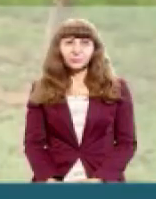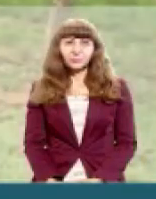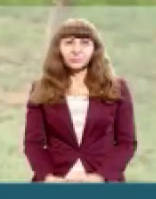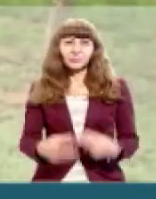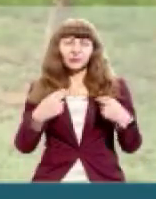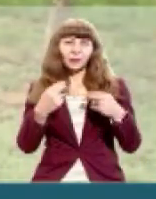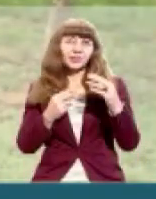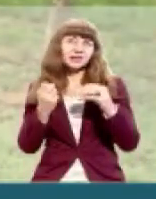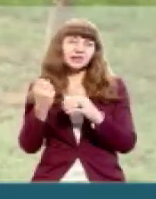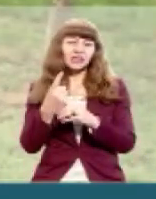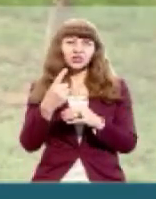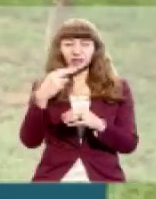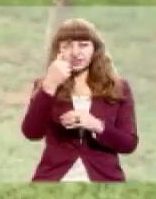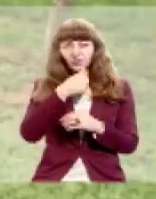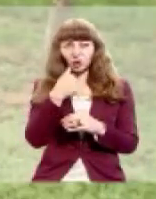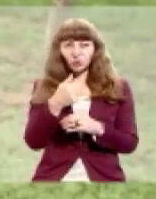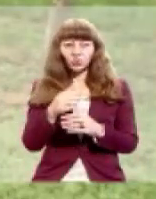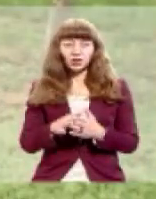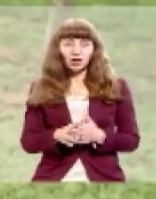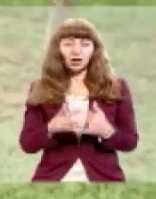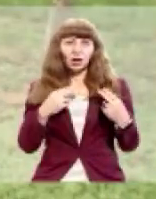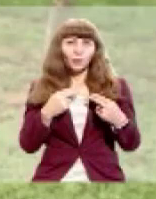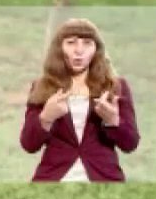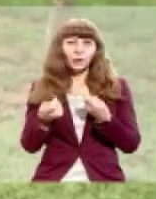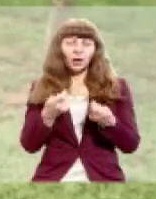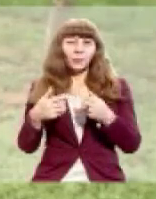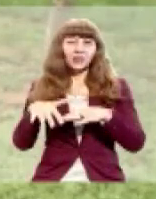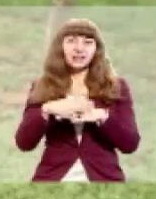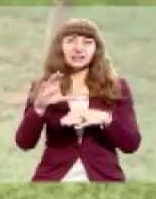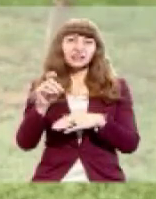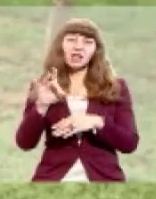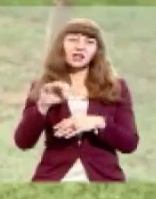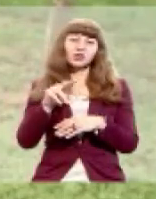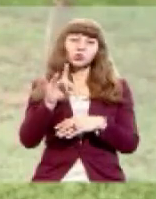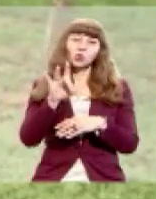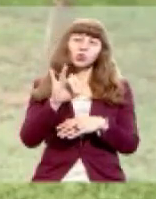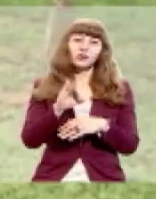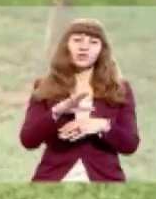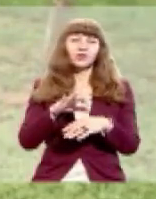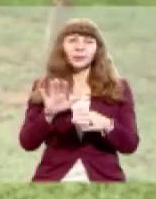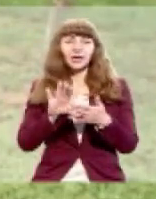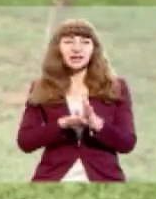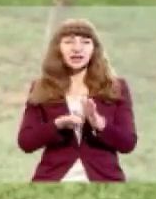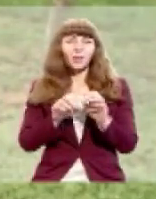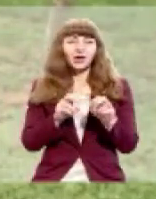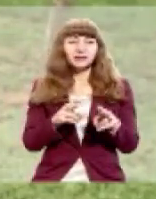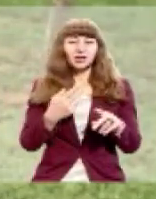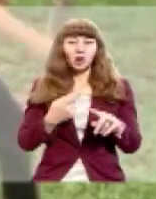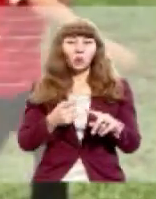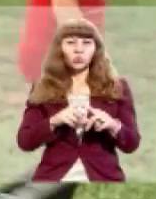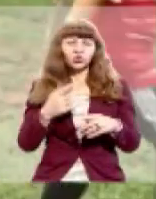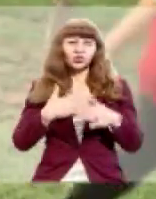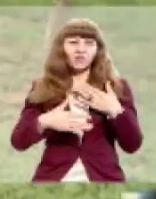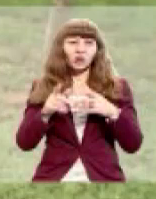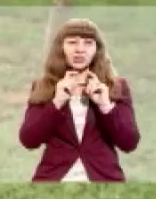с 11 года. 2011 жылдан бері жұмыс істеймін. Менің жұмысымның мәні алаңды басқару, қалдық қоймасы мен сонымен